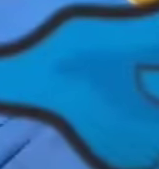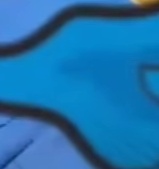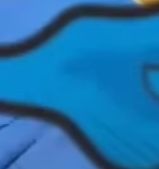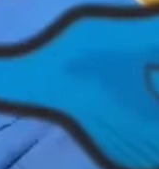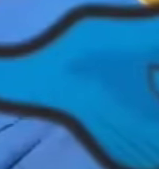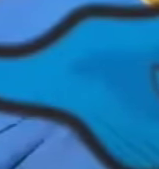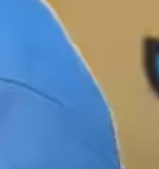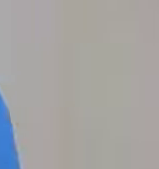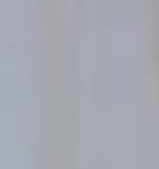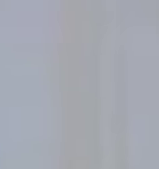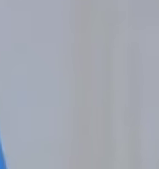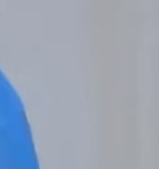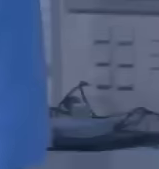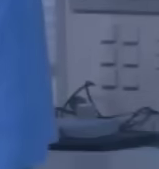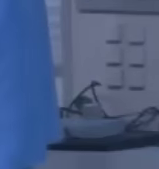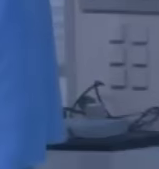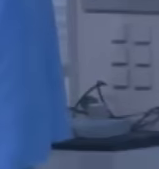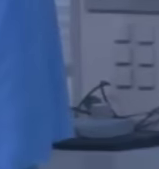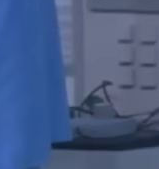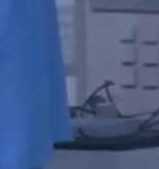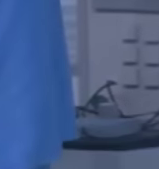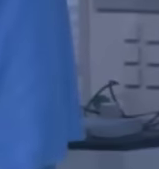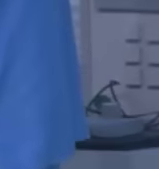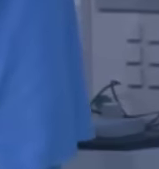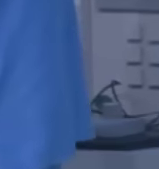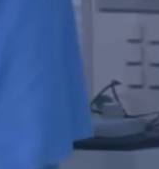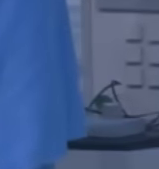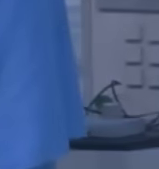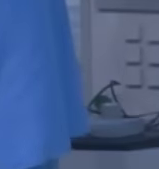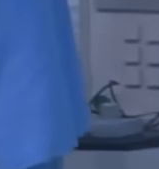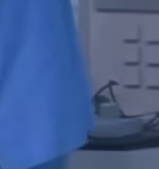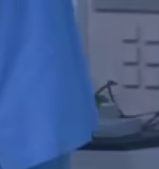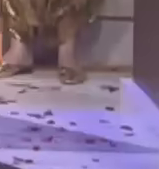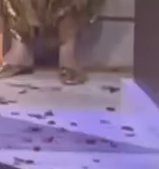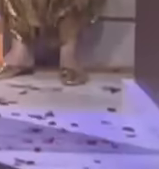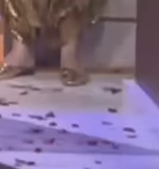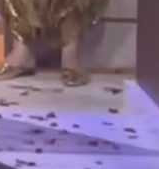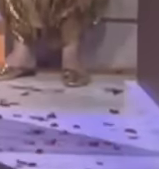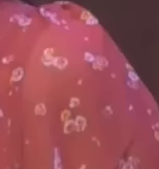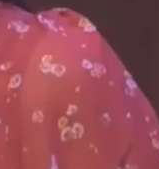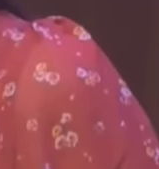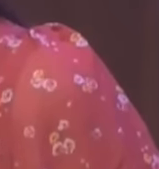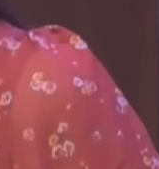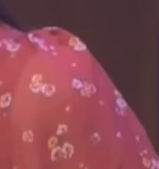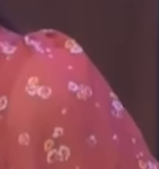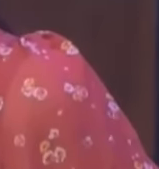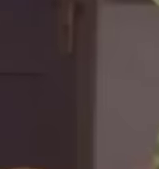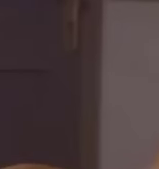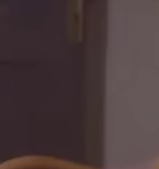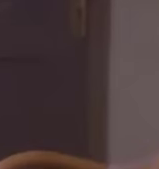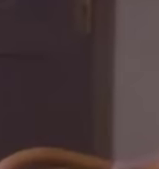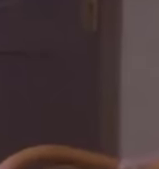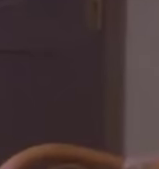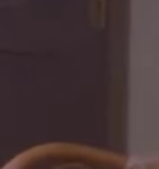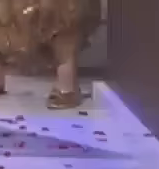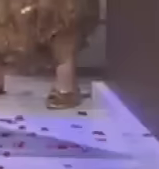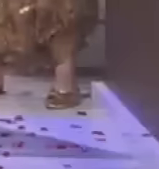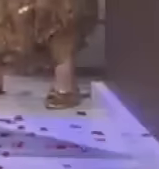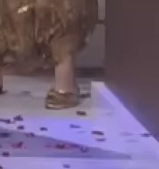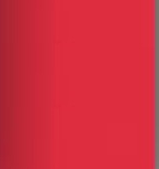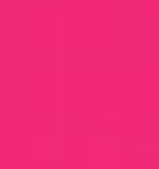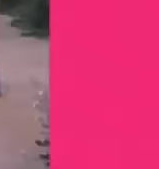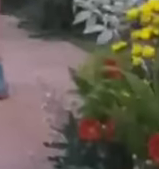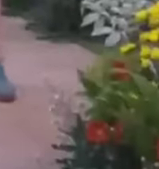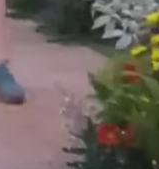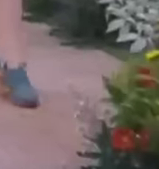Ada yang jago ngegombal. Aku gak takut kamu cekik, aku takut kalau aku kehilangan kamu. Jagonya ngelawak cuma di Opera Van